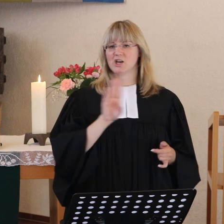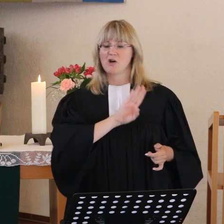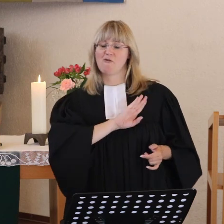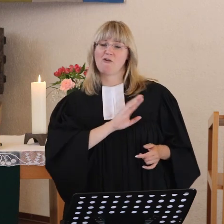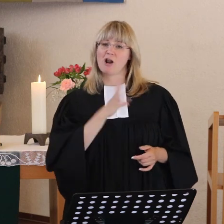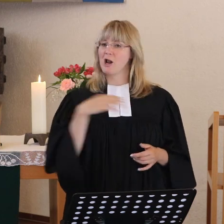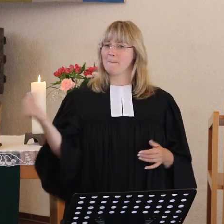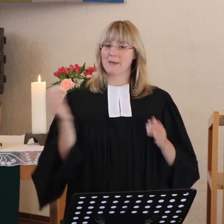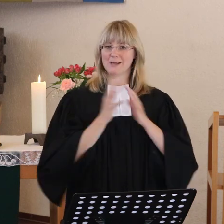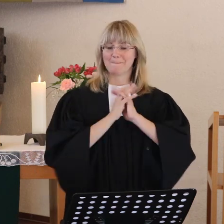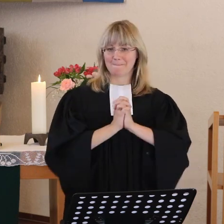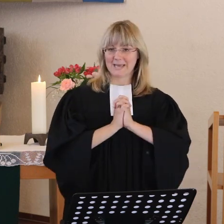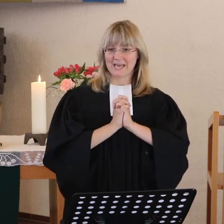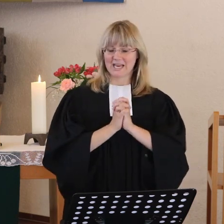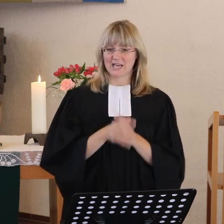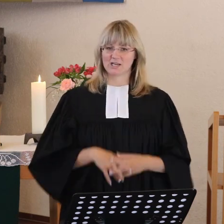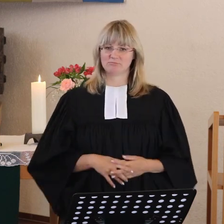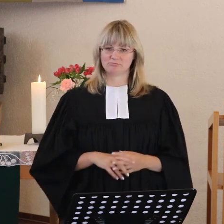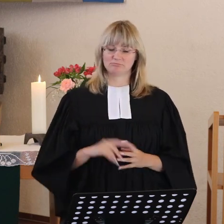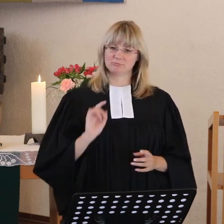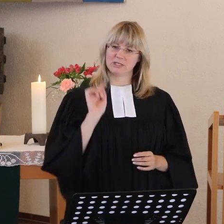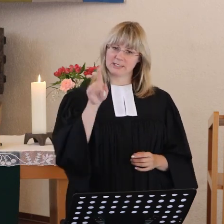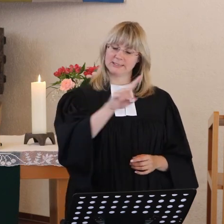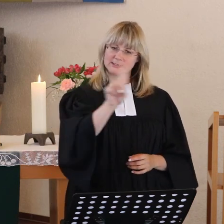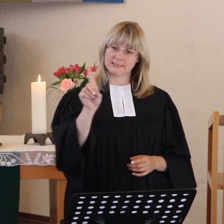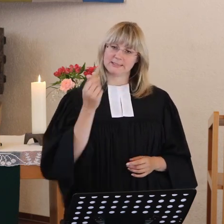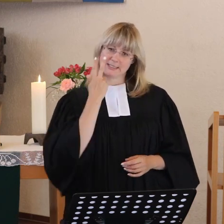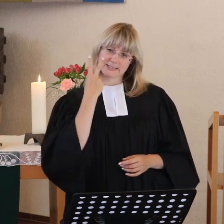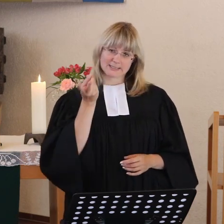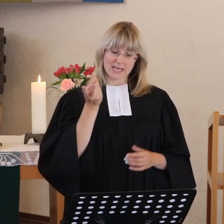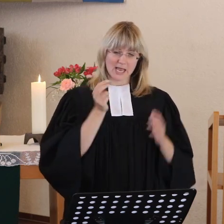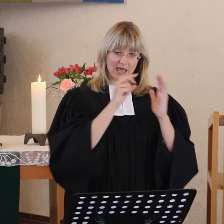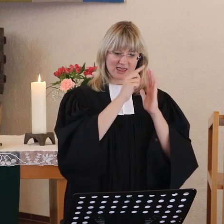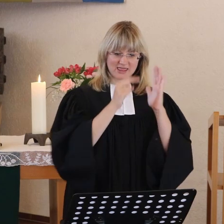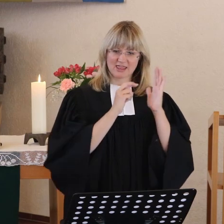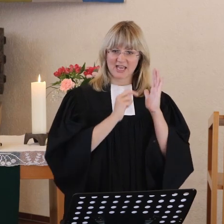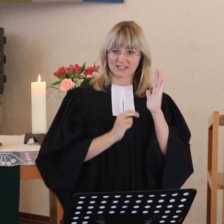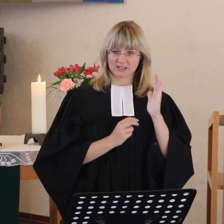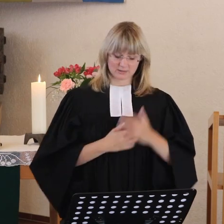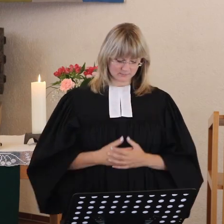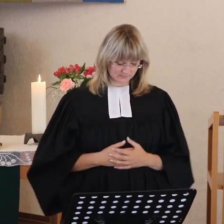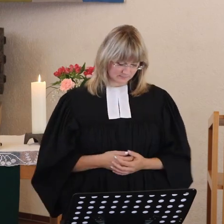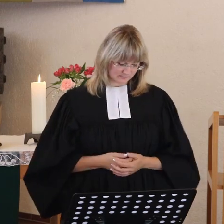laut oder in Gedanken mitsprechen. Der Text wird im Bild angezeigt.